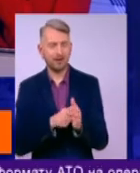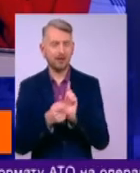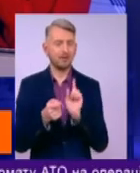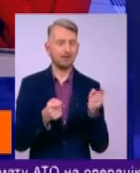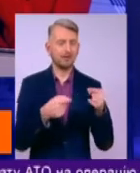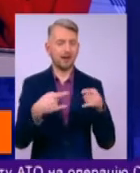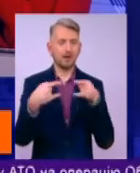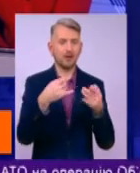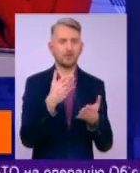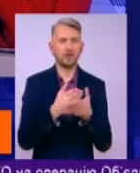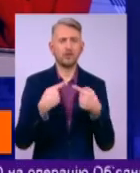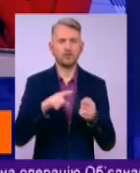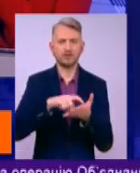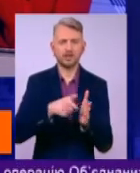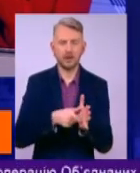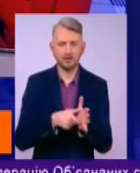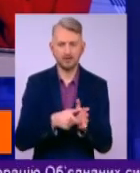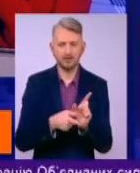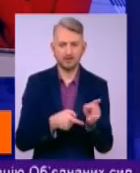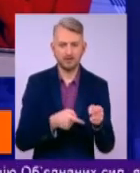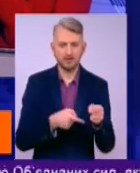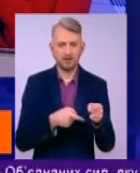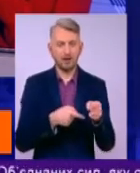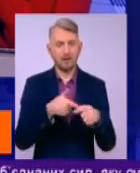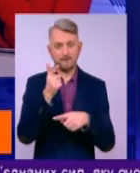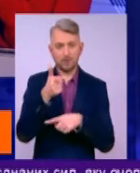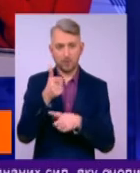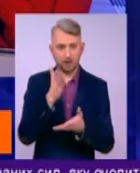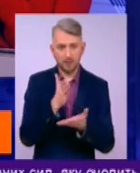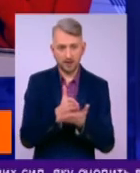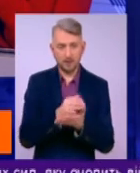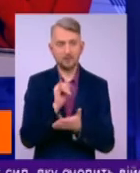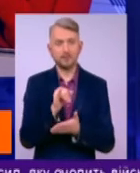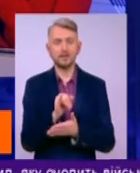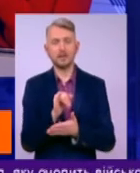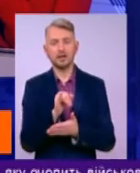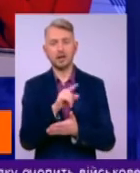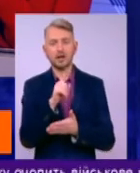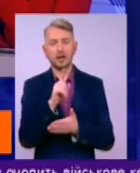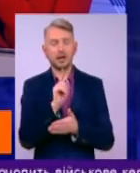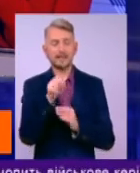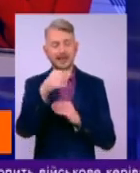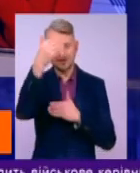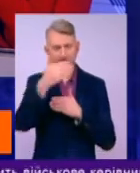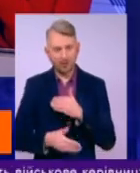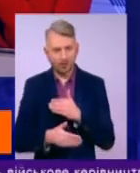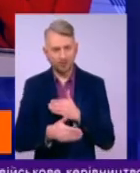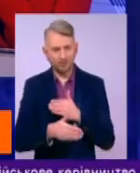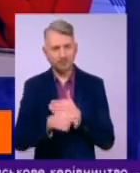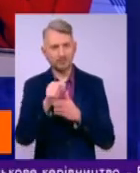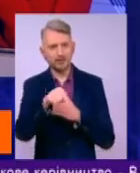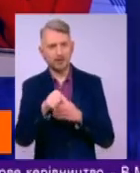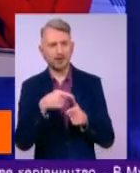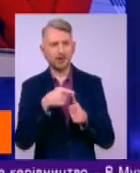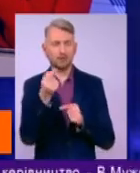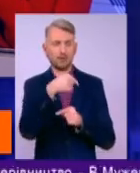вже знаходиться інша кімнатка, відеокамера є в кімнаті. І за склом знаходиться чи то суддя, чи